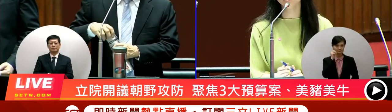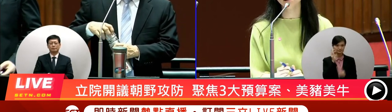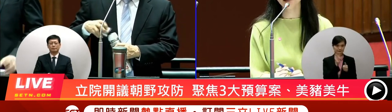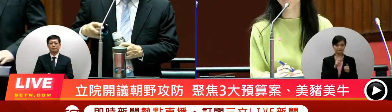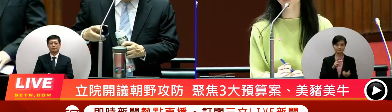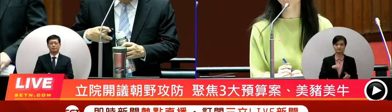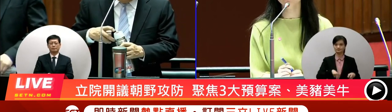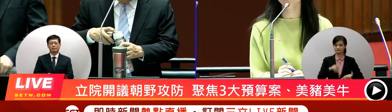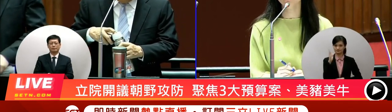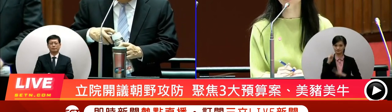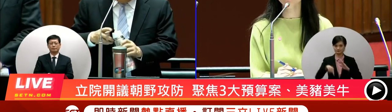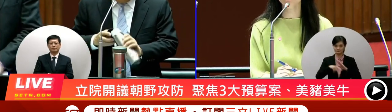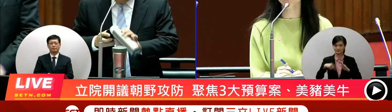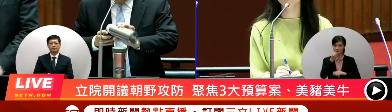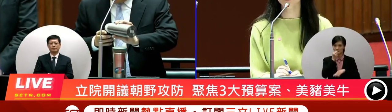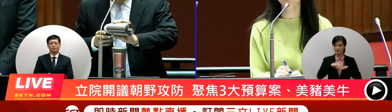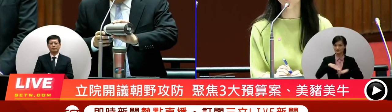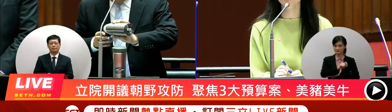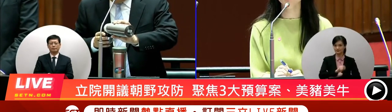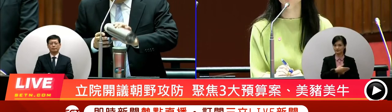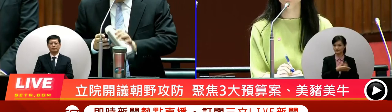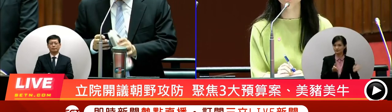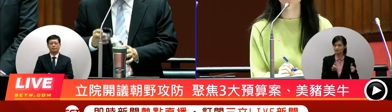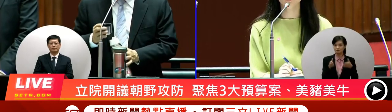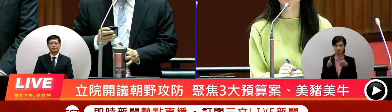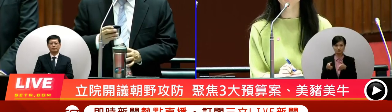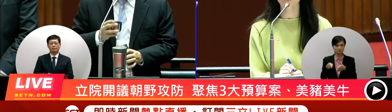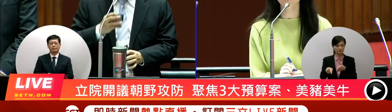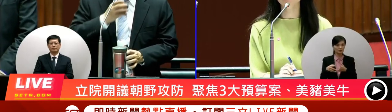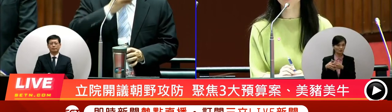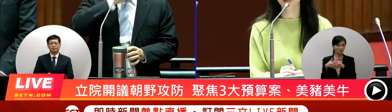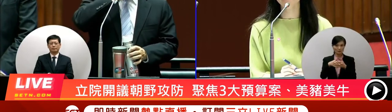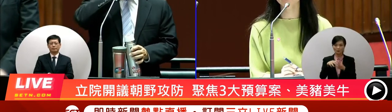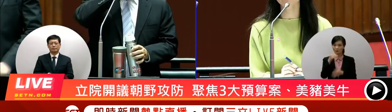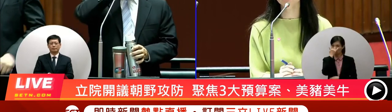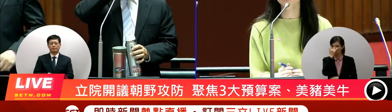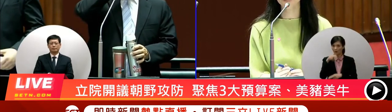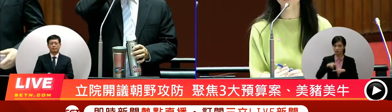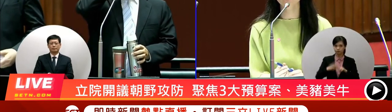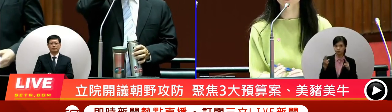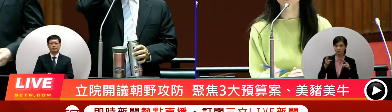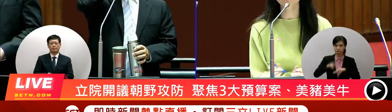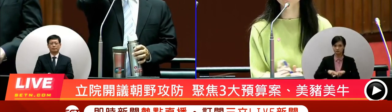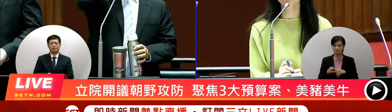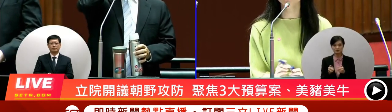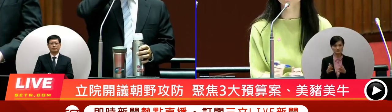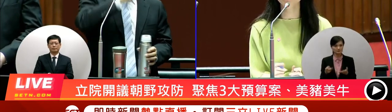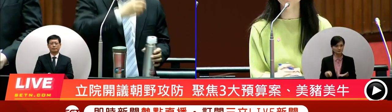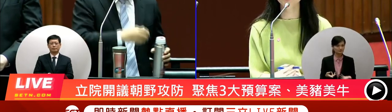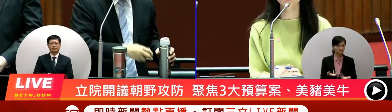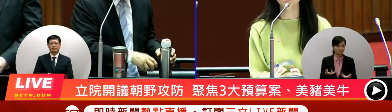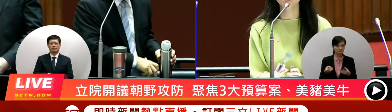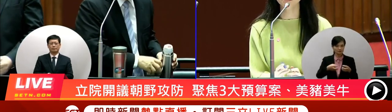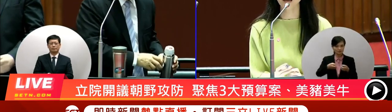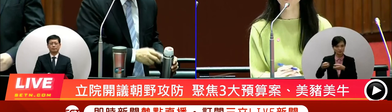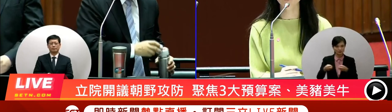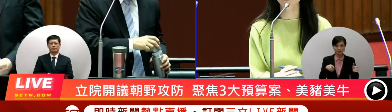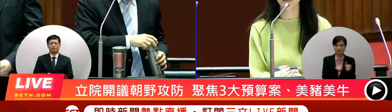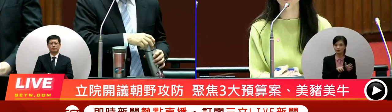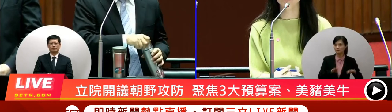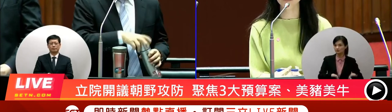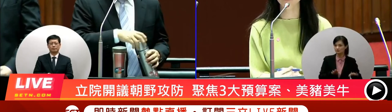的食安办公室哦，关于这个美猪议题就是要讨论要不要开放，到现在哦有没有针对这个部分进行讨